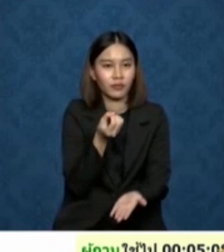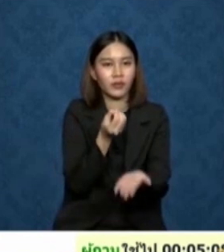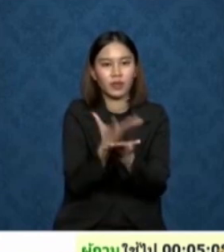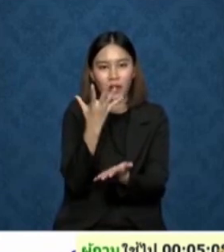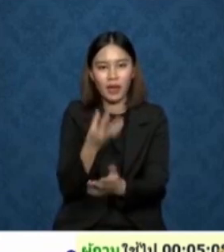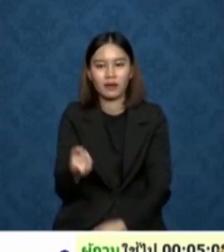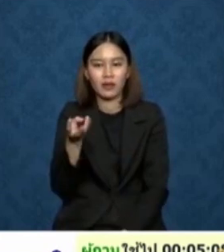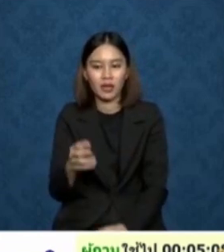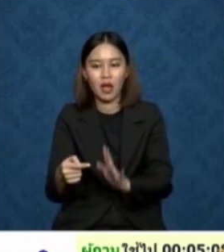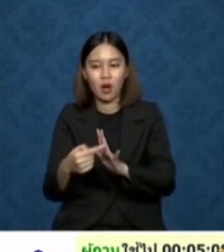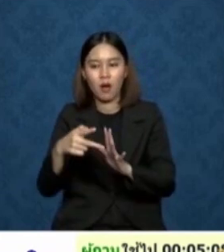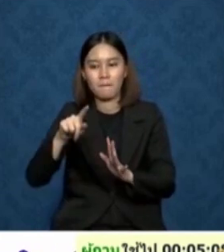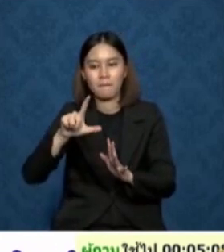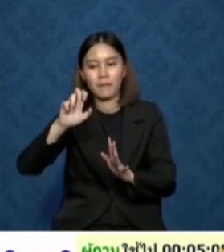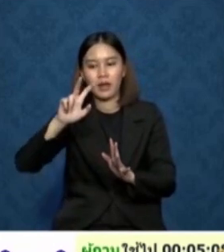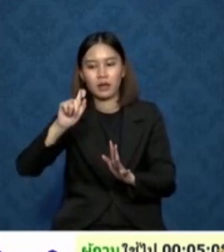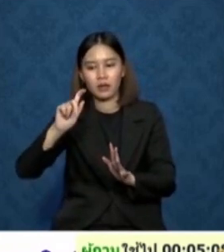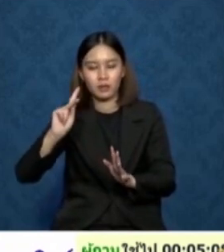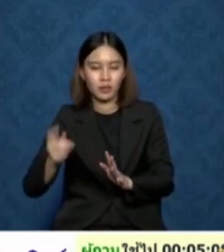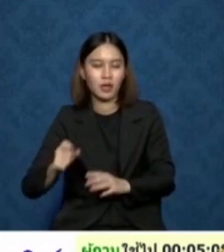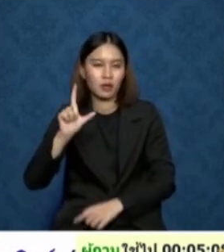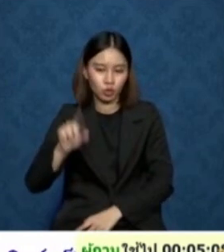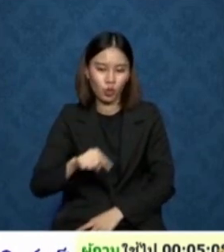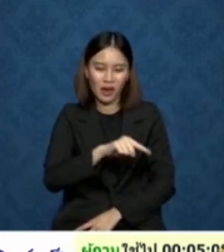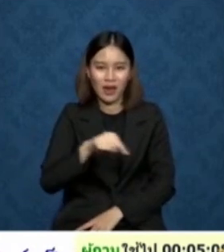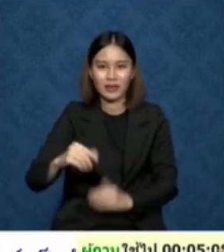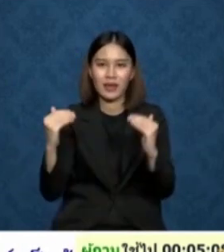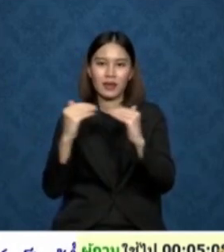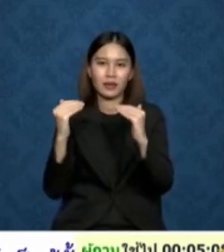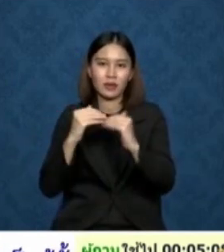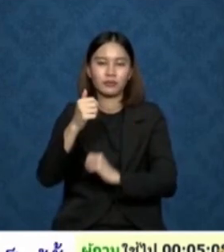ง เข้าเบลือกถูกให้มเข้าสู่สมรุนได้มากข้นครับ